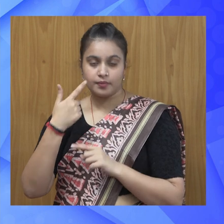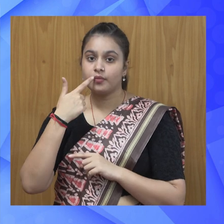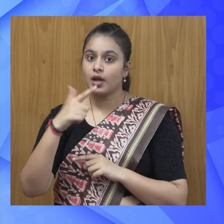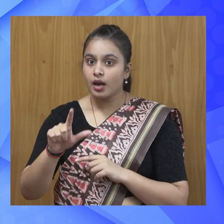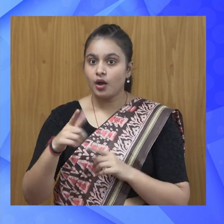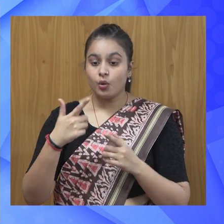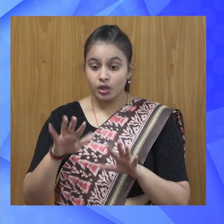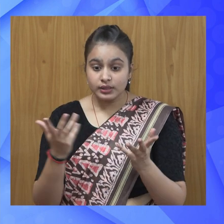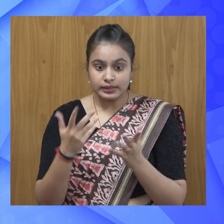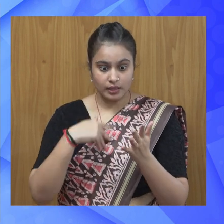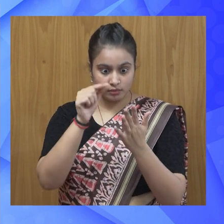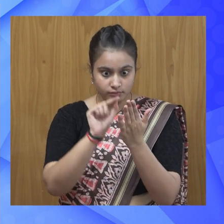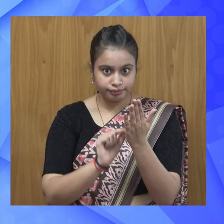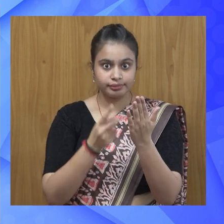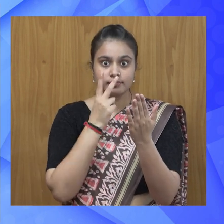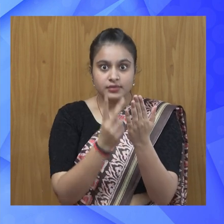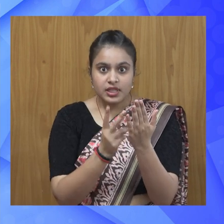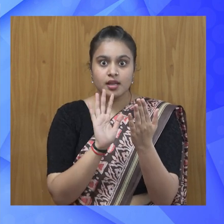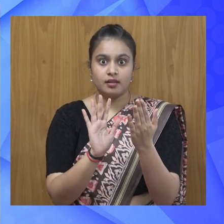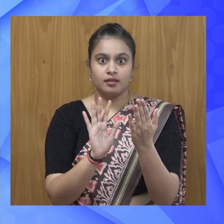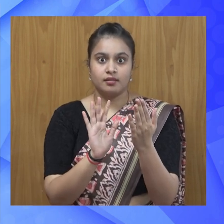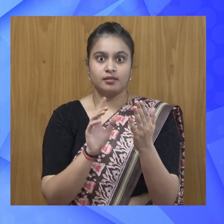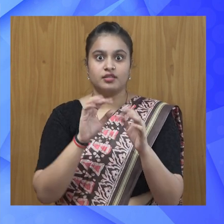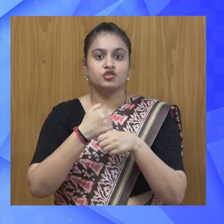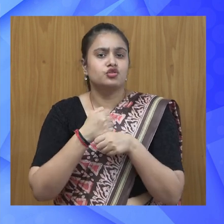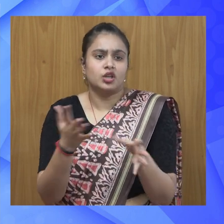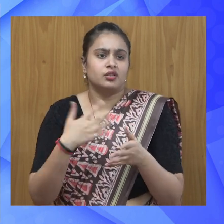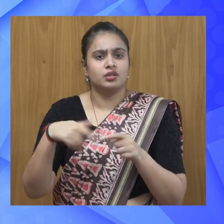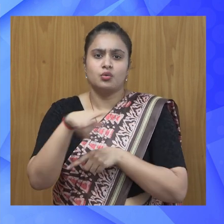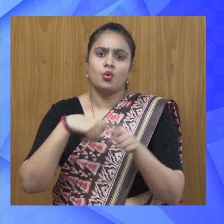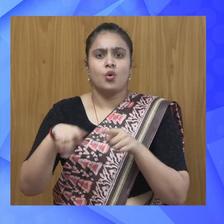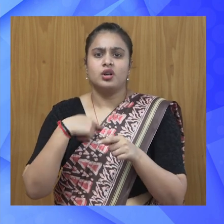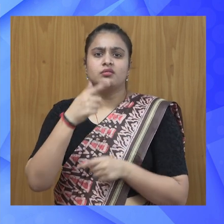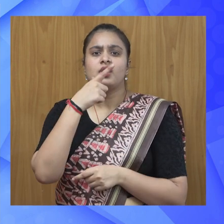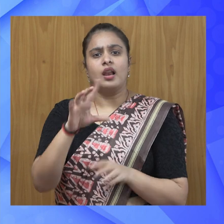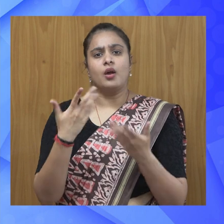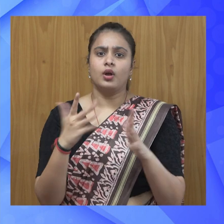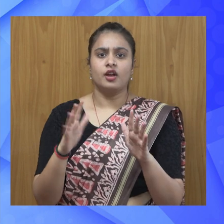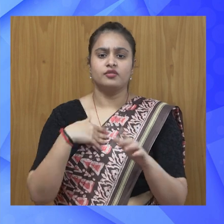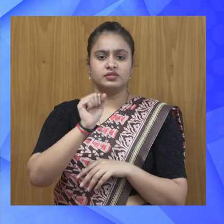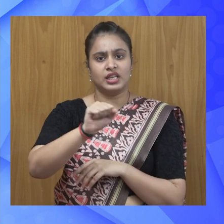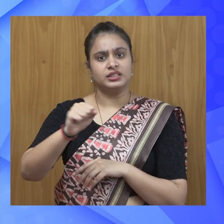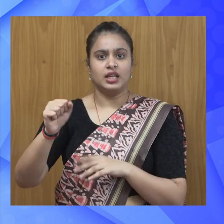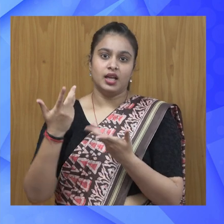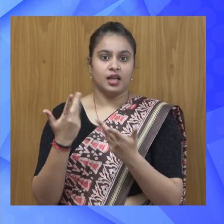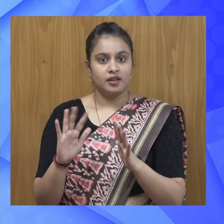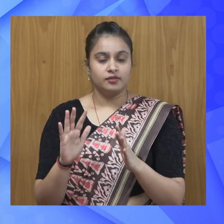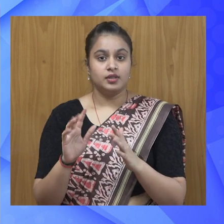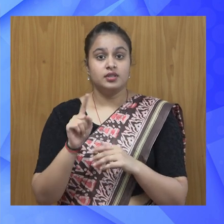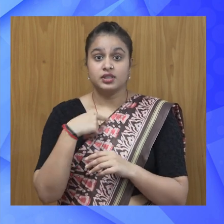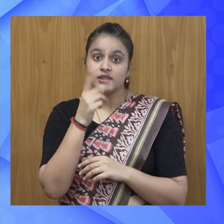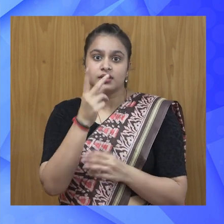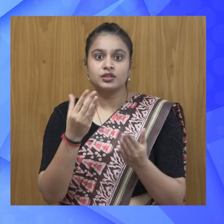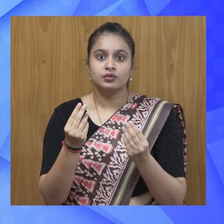very careful what kind of permissions you are allowing. Because in general, we agree to everything. हम हर permission को yes yes yes कर देते हैं. बिना